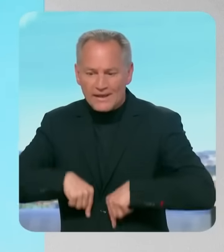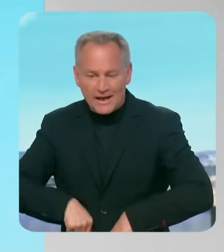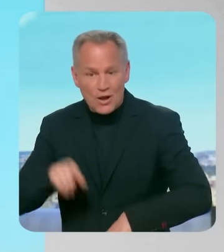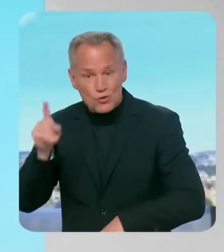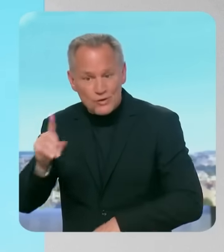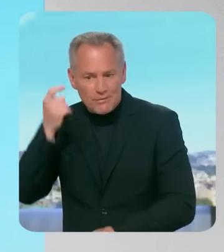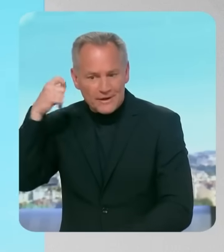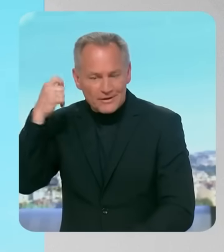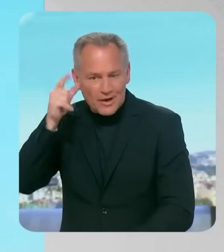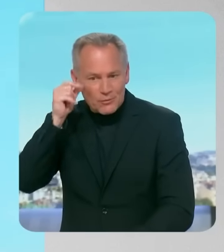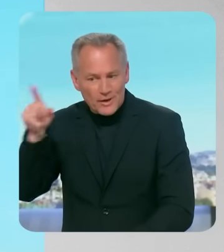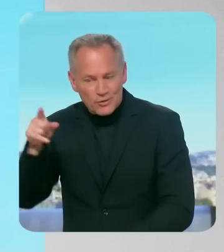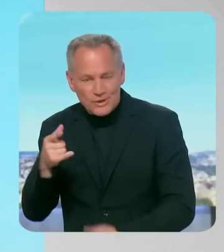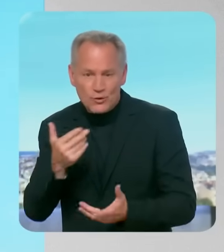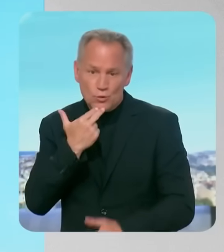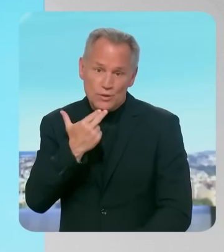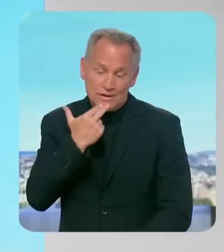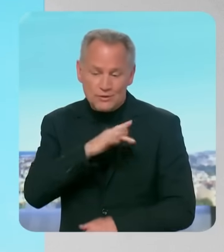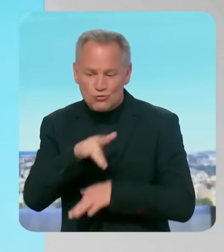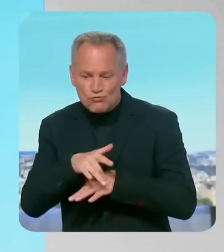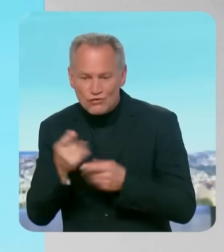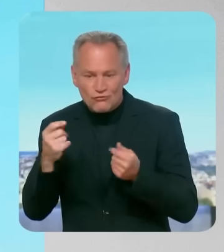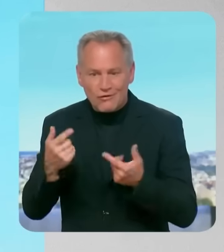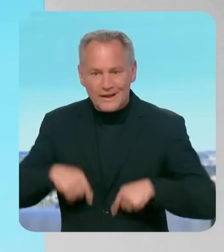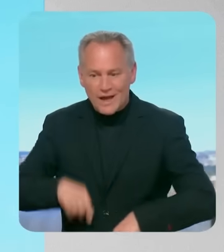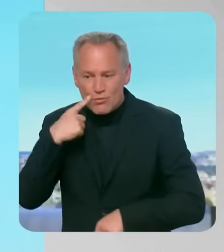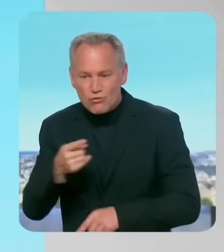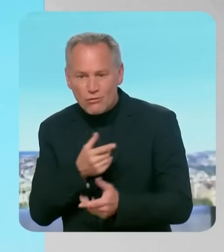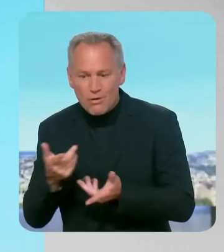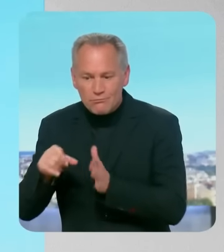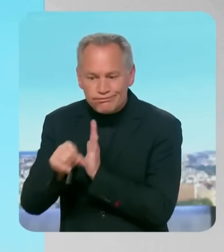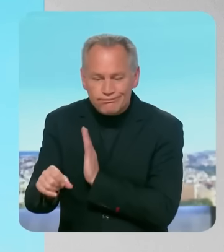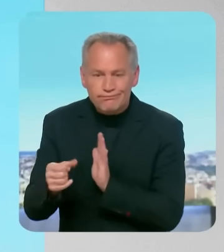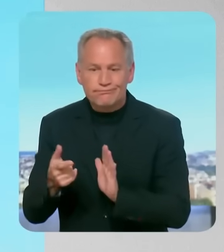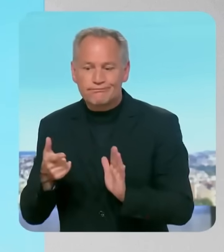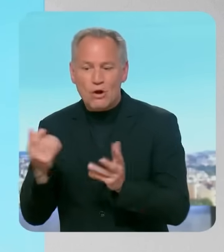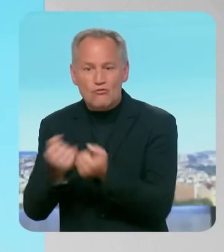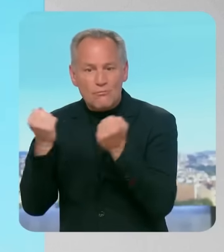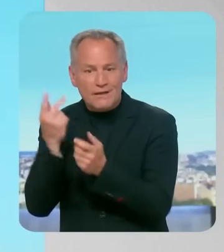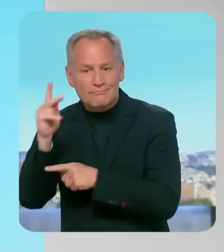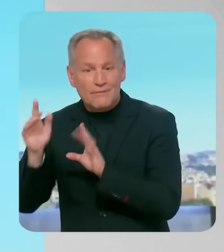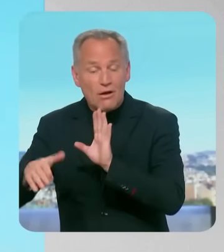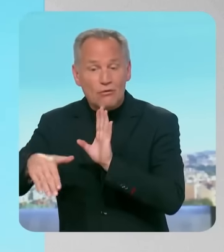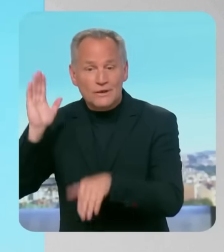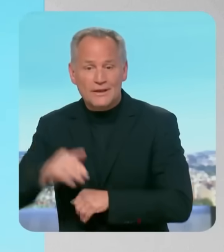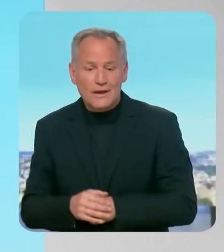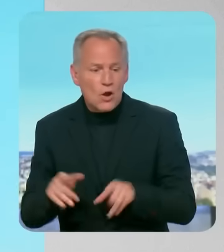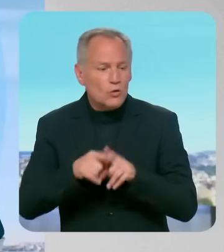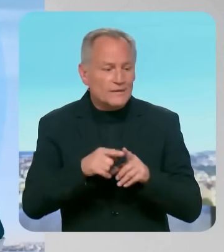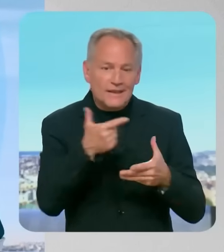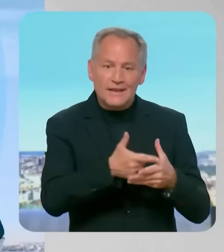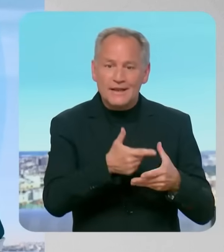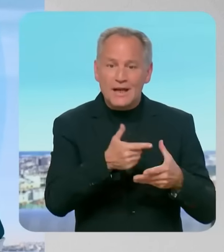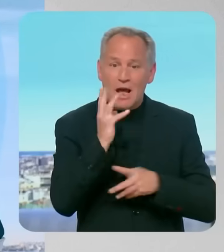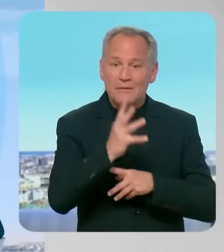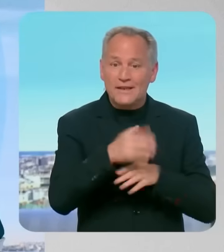pour faire campagne pour sa candidate, il y a un problème d'équité. Et quand vous rajoutez à cela le fait que dans le même temps, des meetings politiques de l'opposition soient